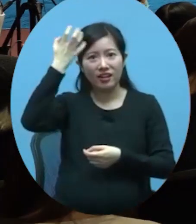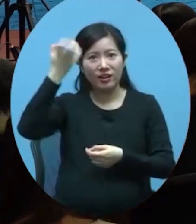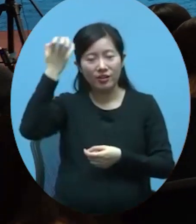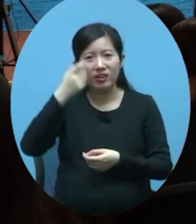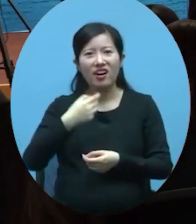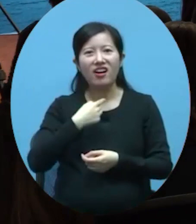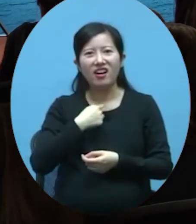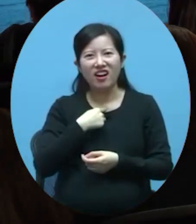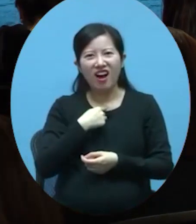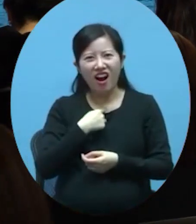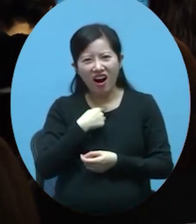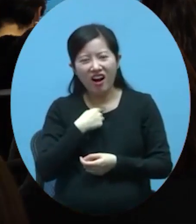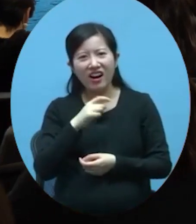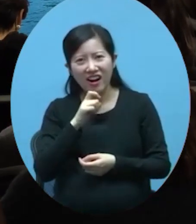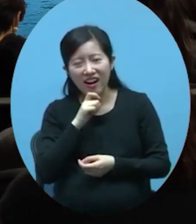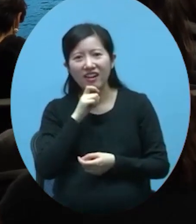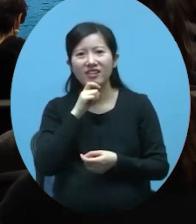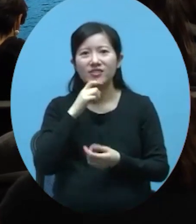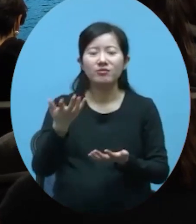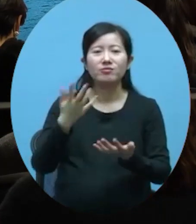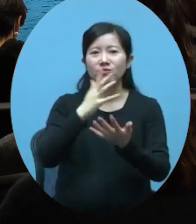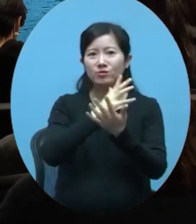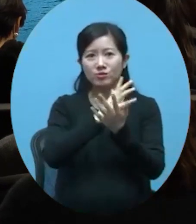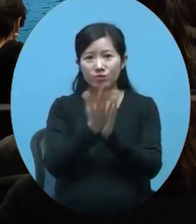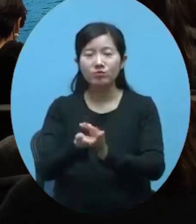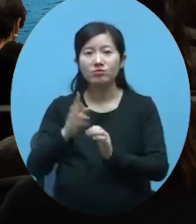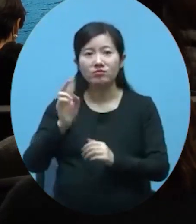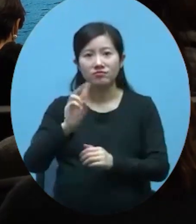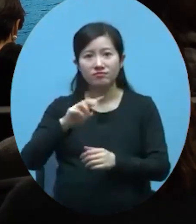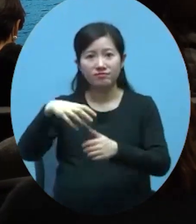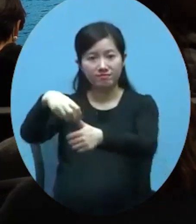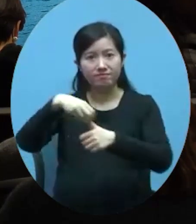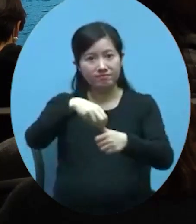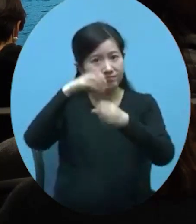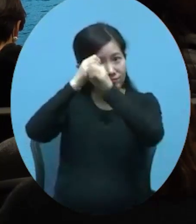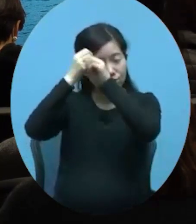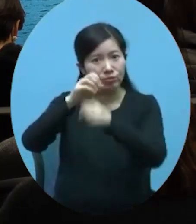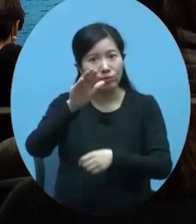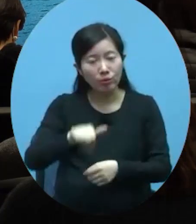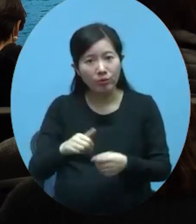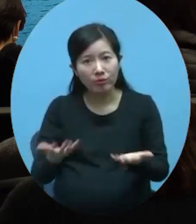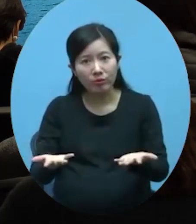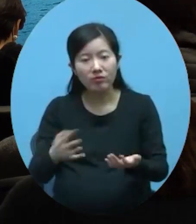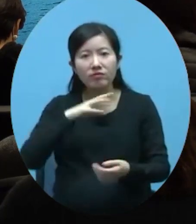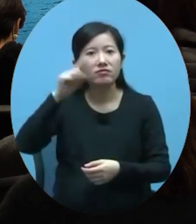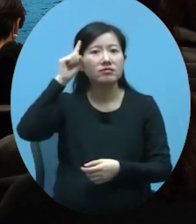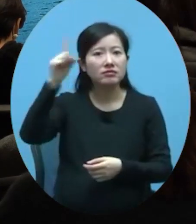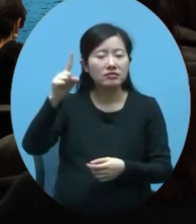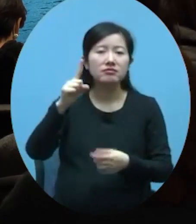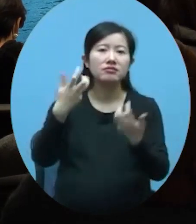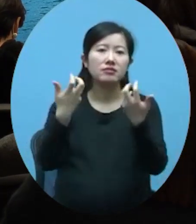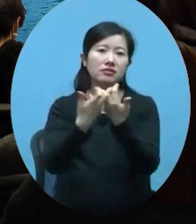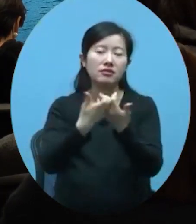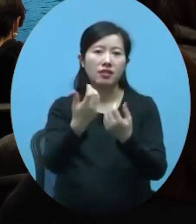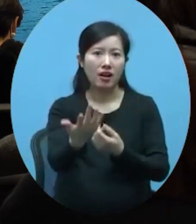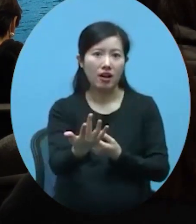呼吸道病症无论是哪个门诊A&E看其实你们都会发验预计这里每天有多少病人